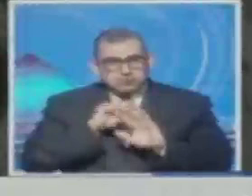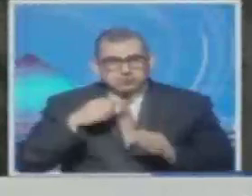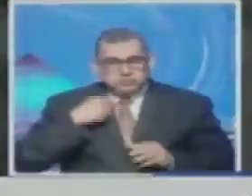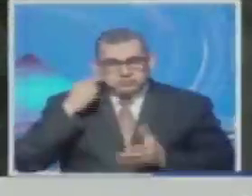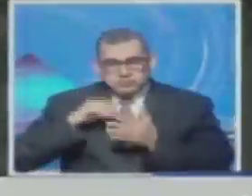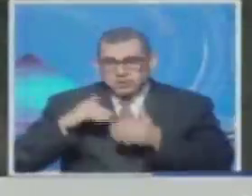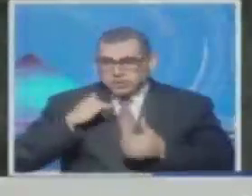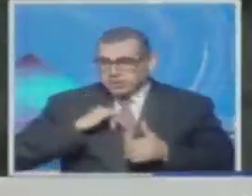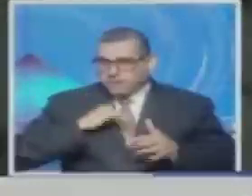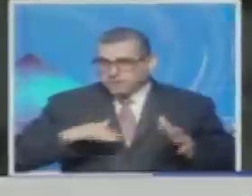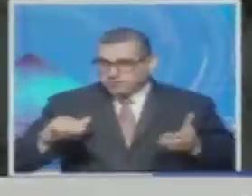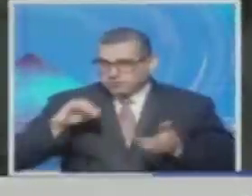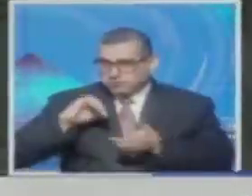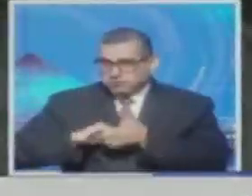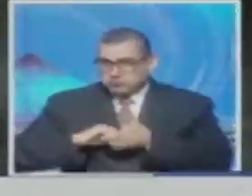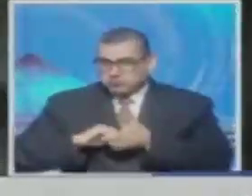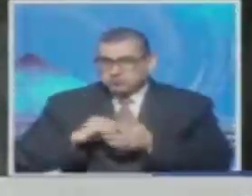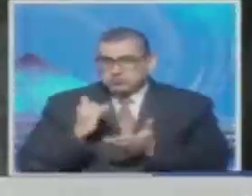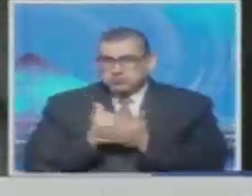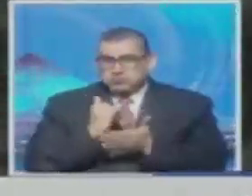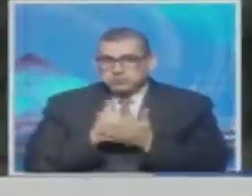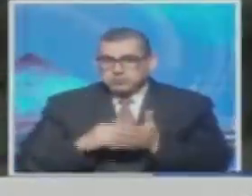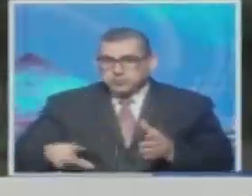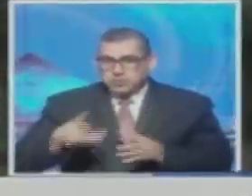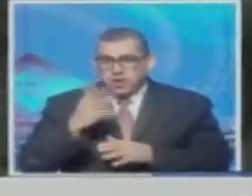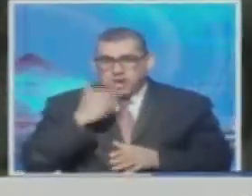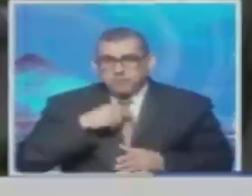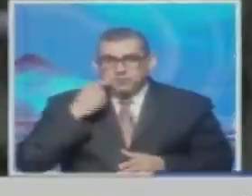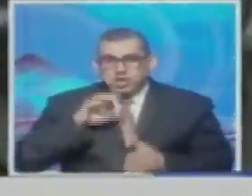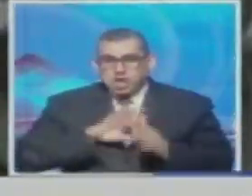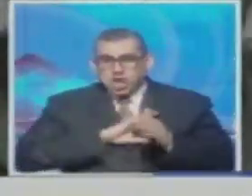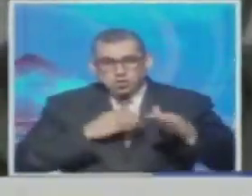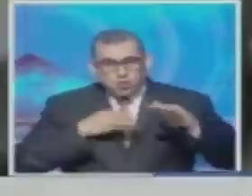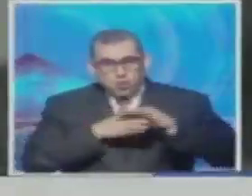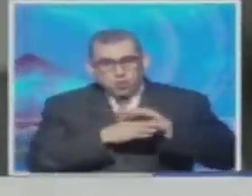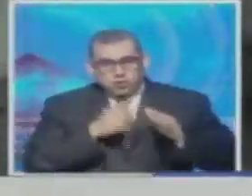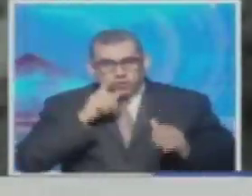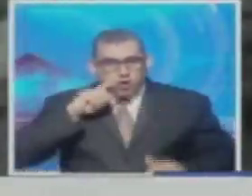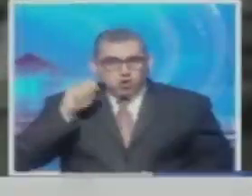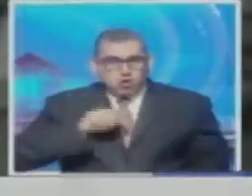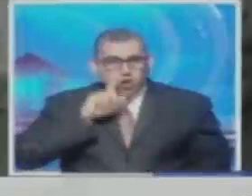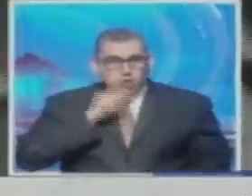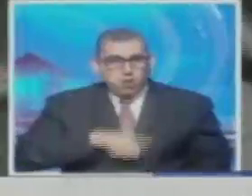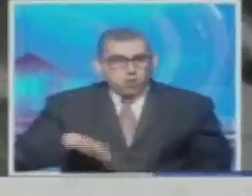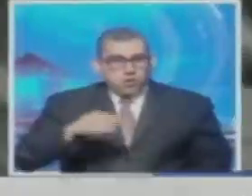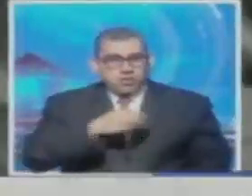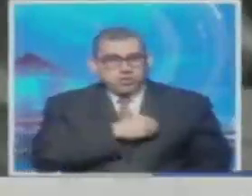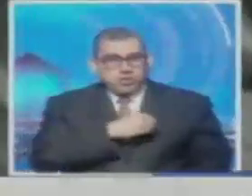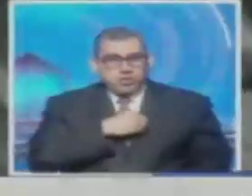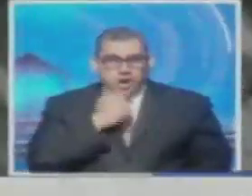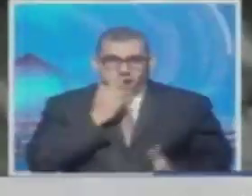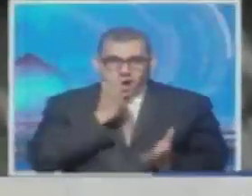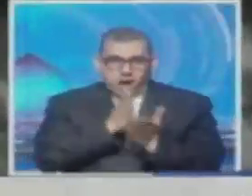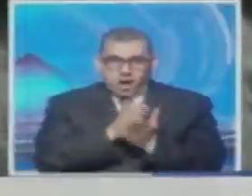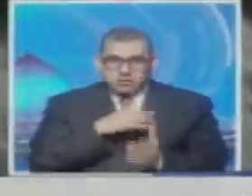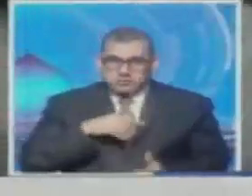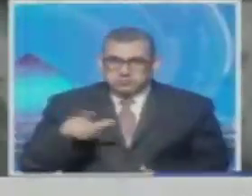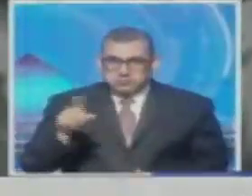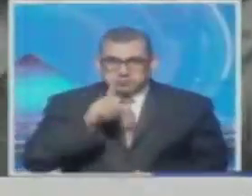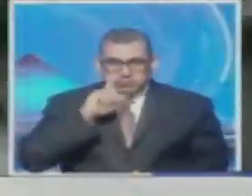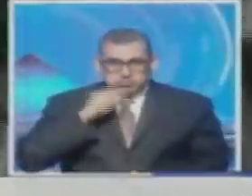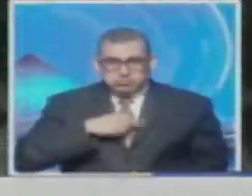أنفسنا، وتولى أمرنا داخل الجيش رجال نثق في قدرتهم